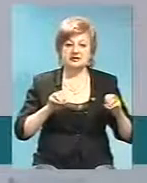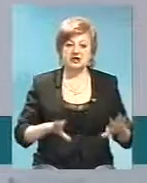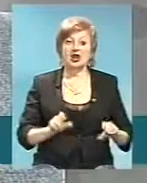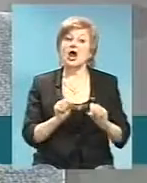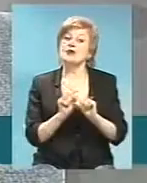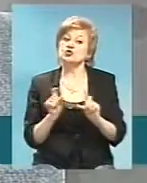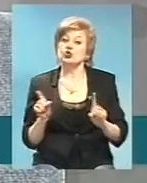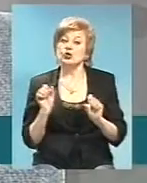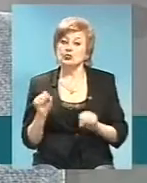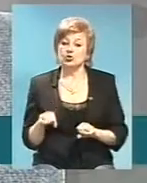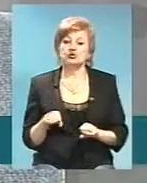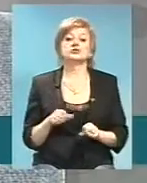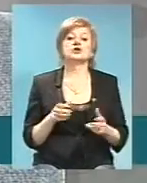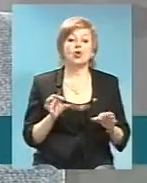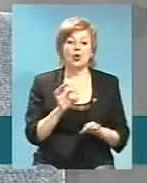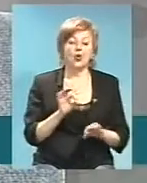організацію,